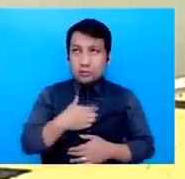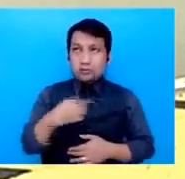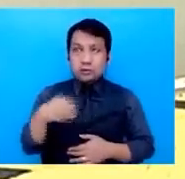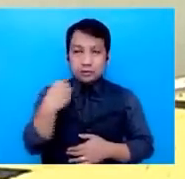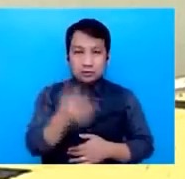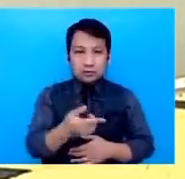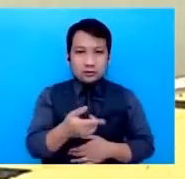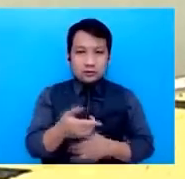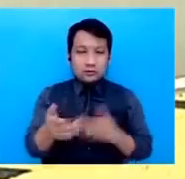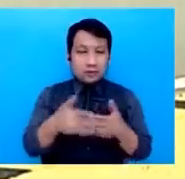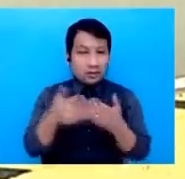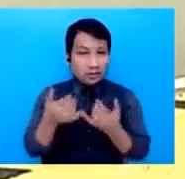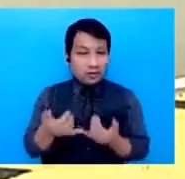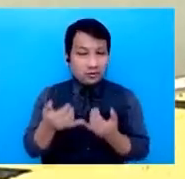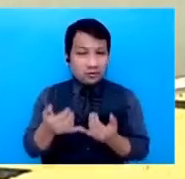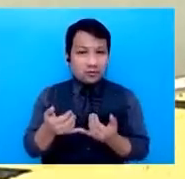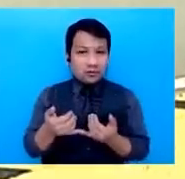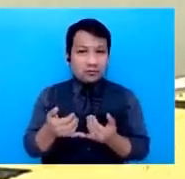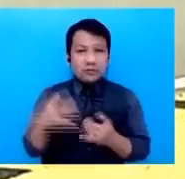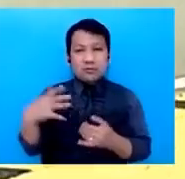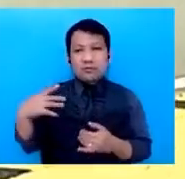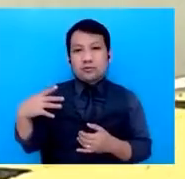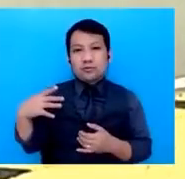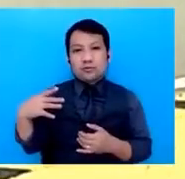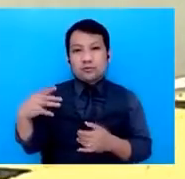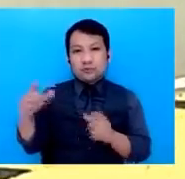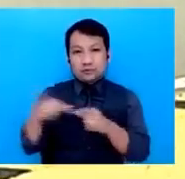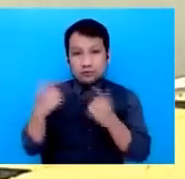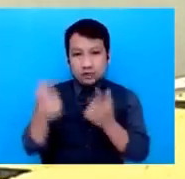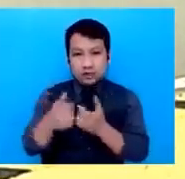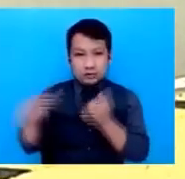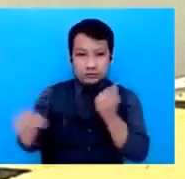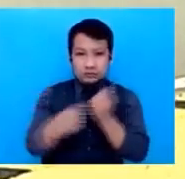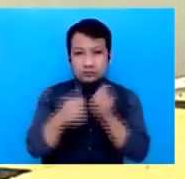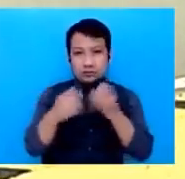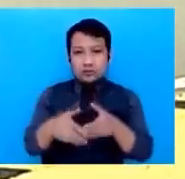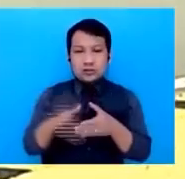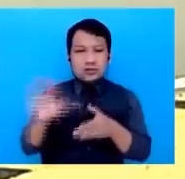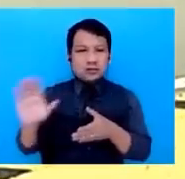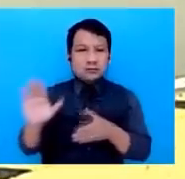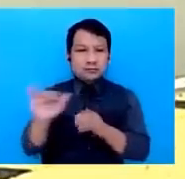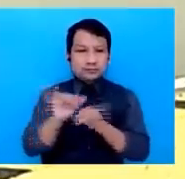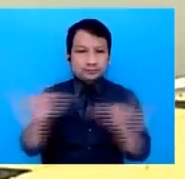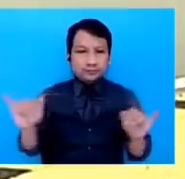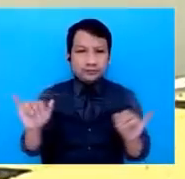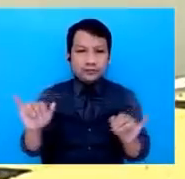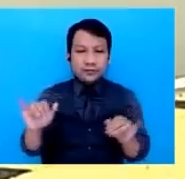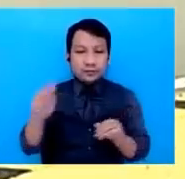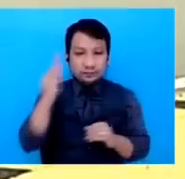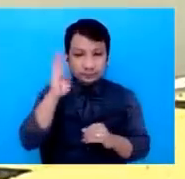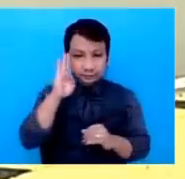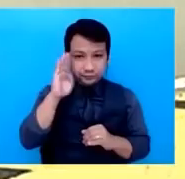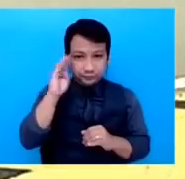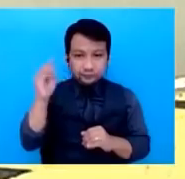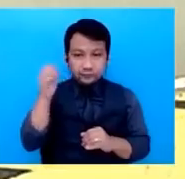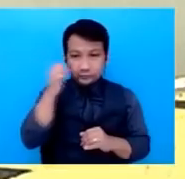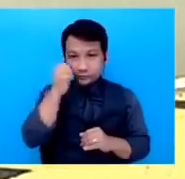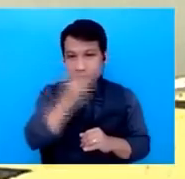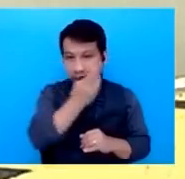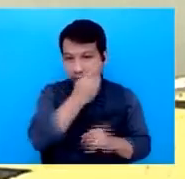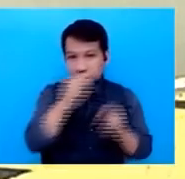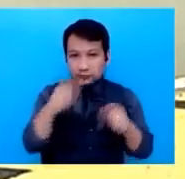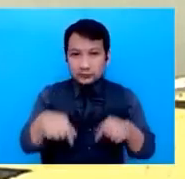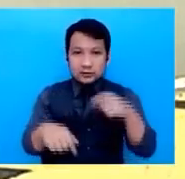kanya. At sa ngayon, ito, hinihintay pa ng kanyang mga taga-suporta, na taga-suporta nilang dalawa, ni Mayor Inday Sara, dito sa